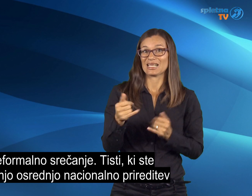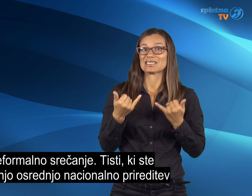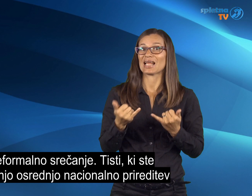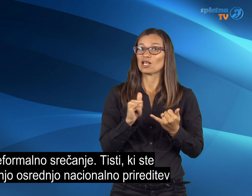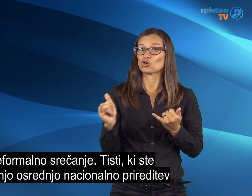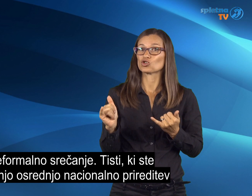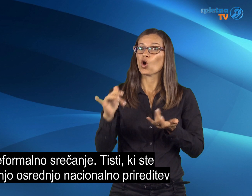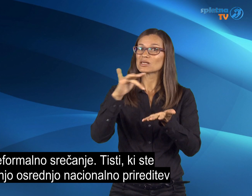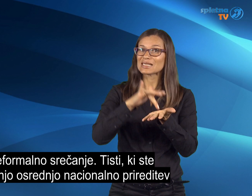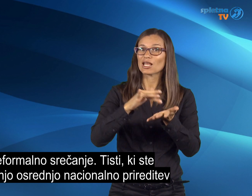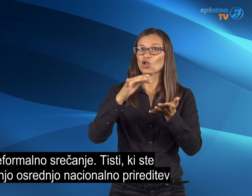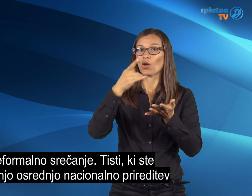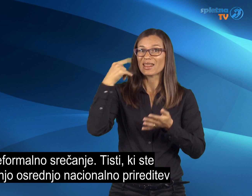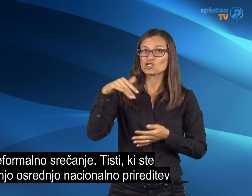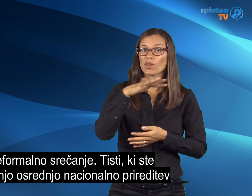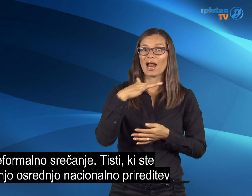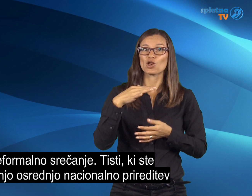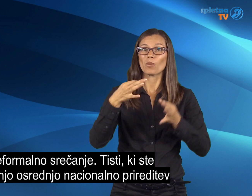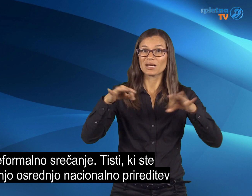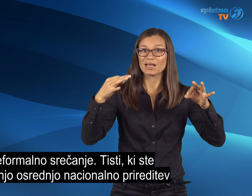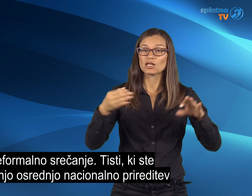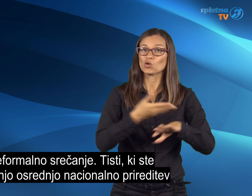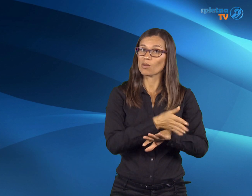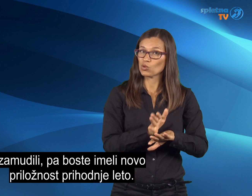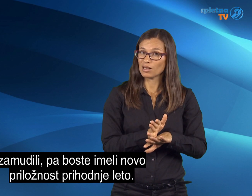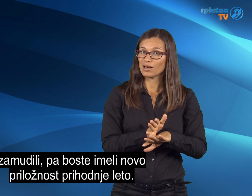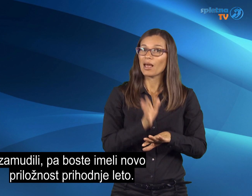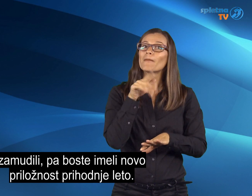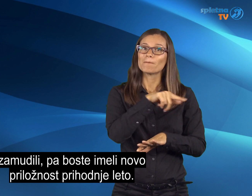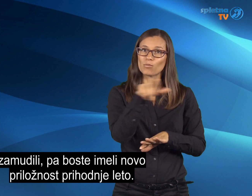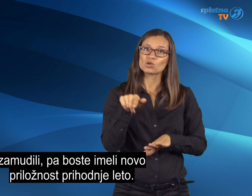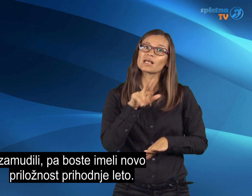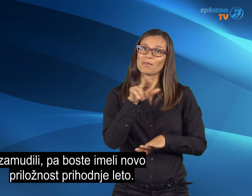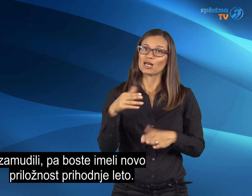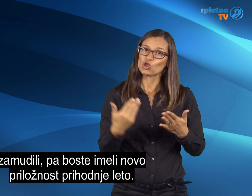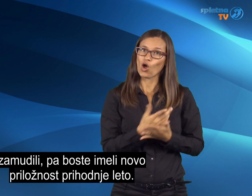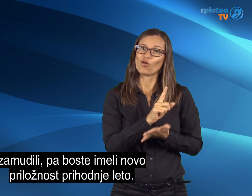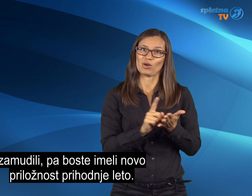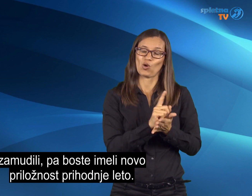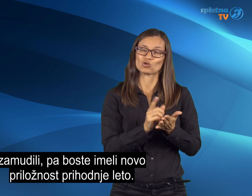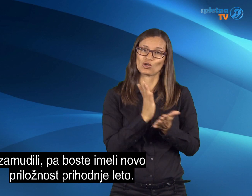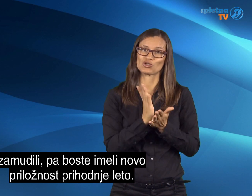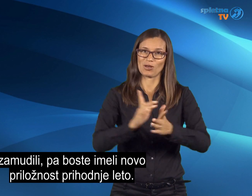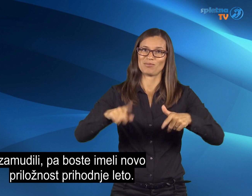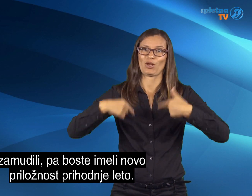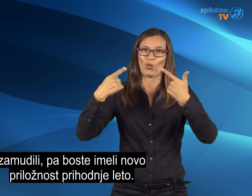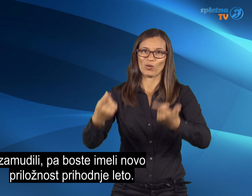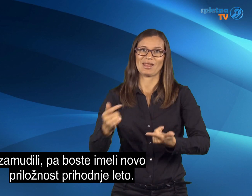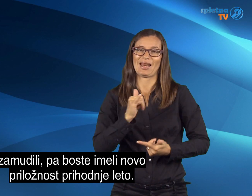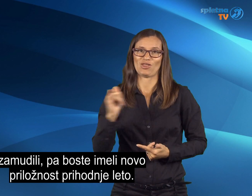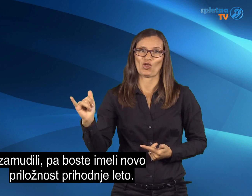Tisti, ki ste letošnjo osrednjo nacionalno prireditev zamudili, pa boste imeli novo priložnost prihodnje leto.